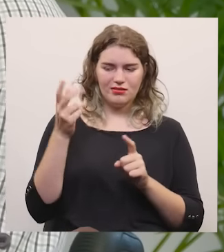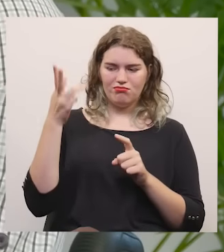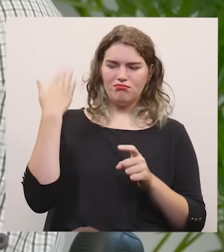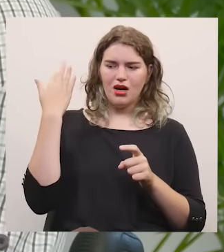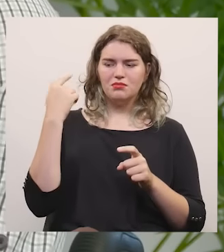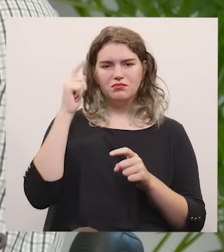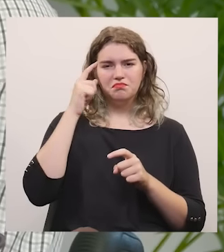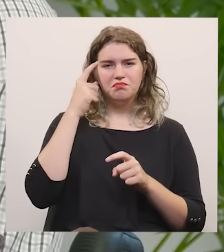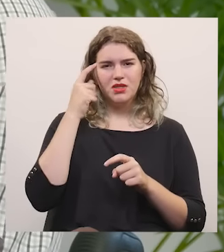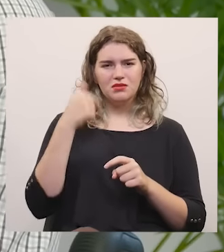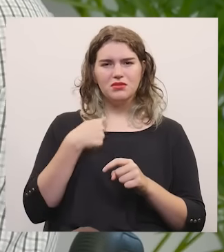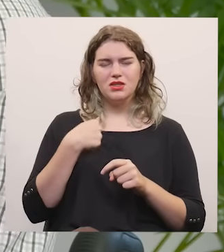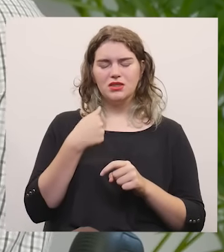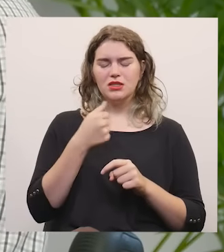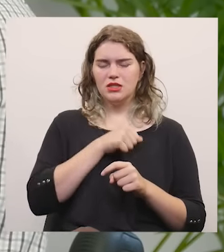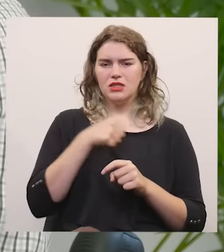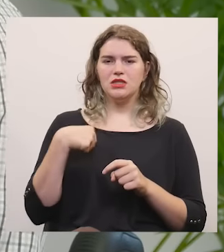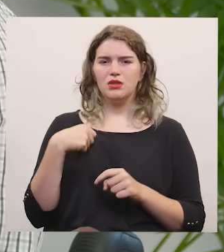În schimb,